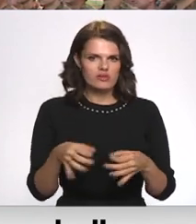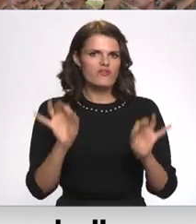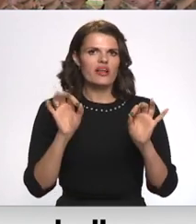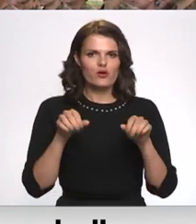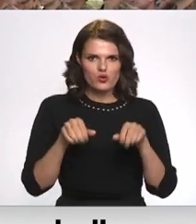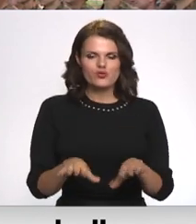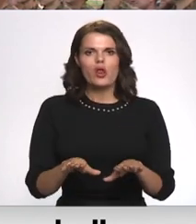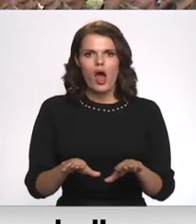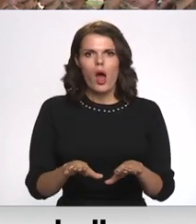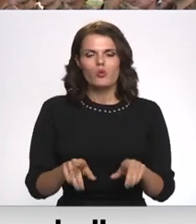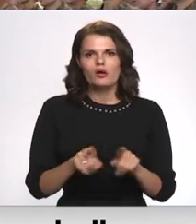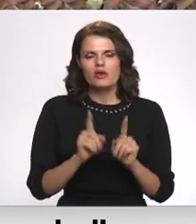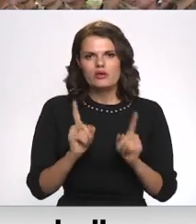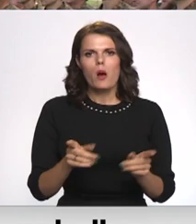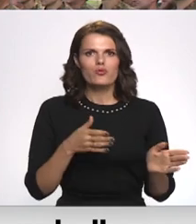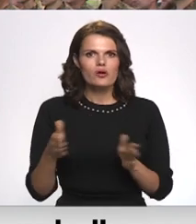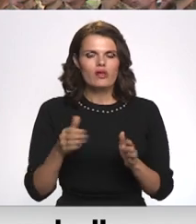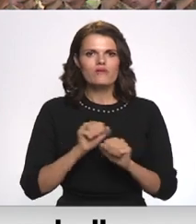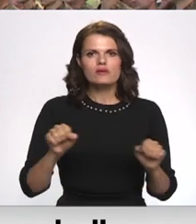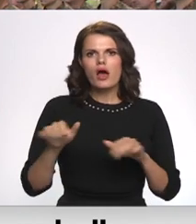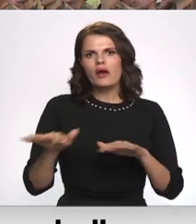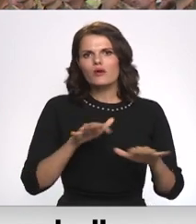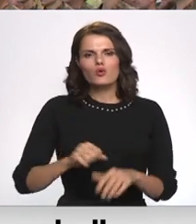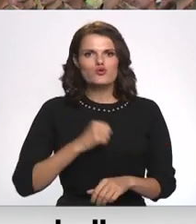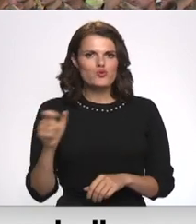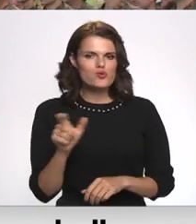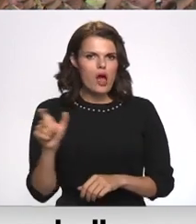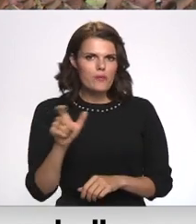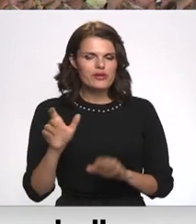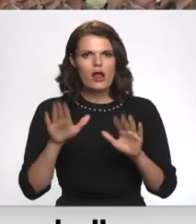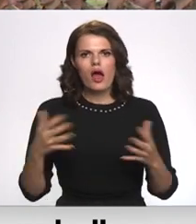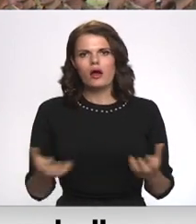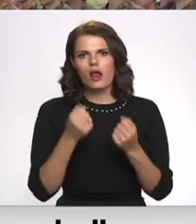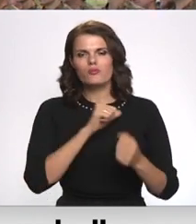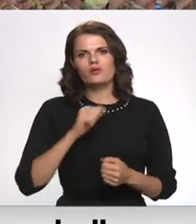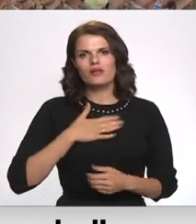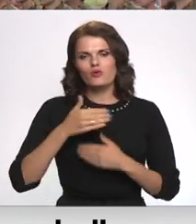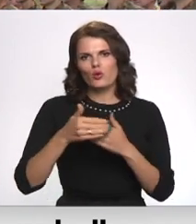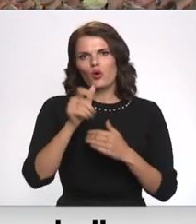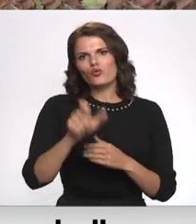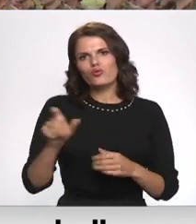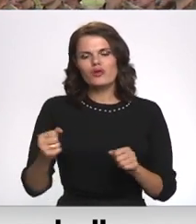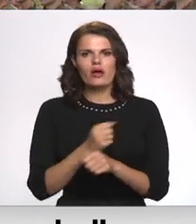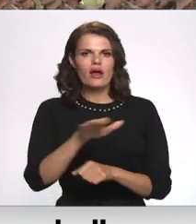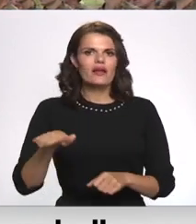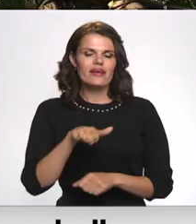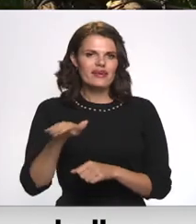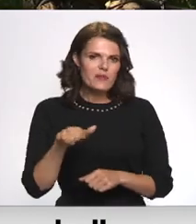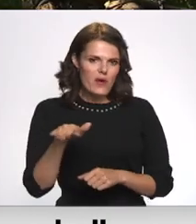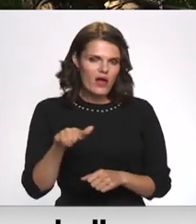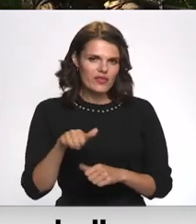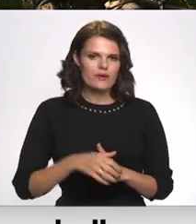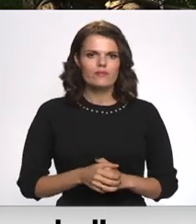iespējams, ka arī būt gatavam noreģēt grūtā brīdī, lai paglābtu gan savu tuvinieku, savu ģimeni, tuvākos.